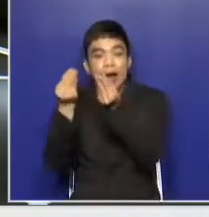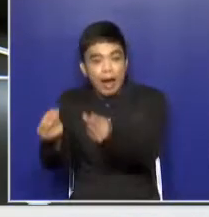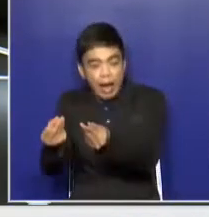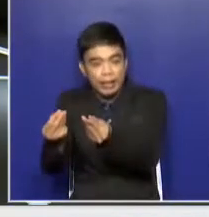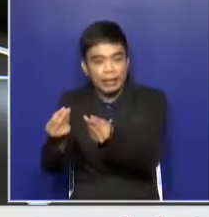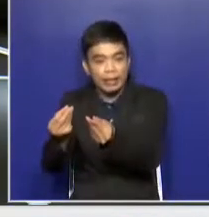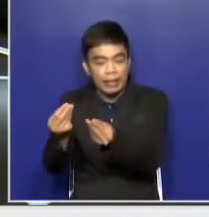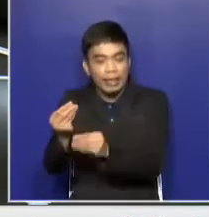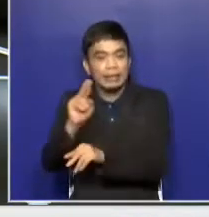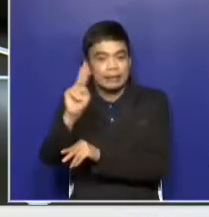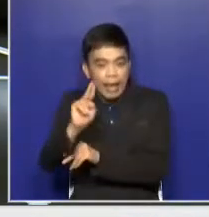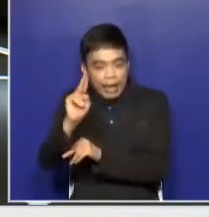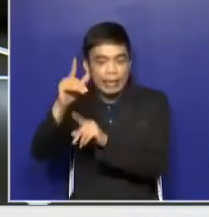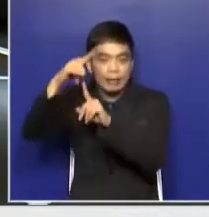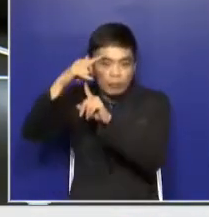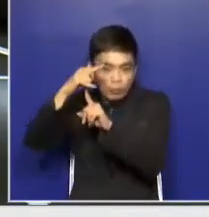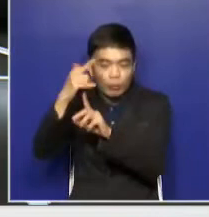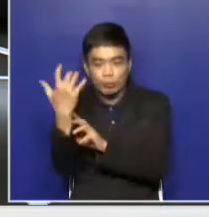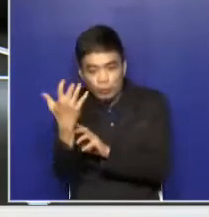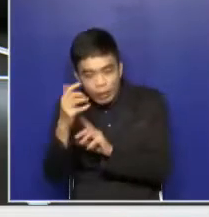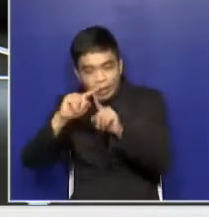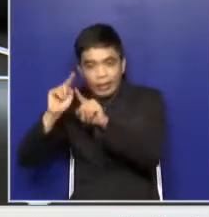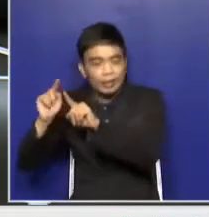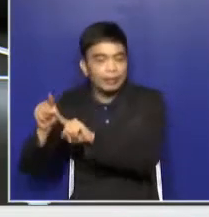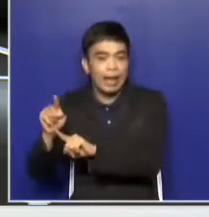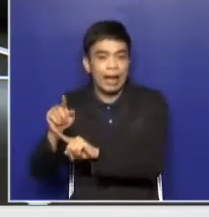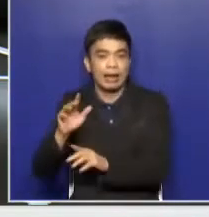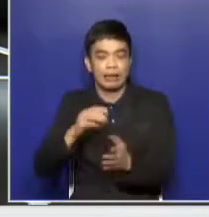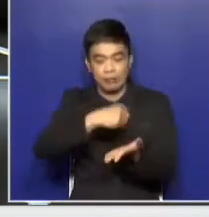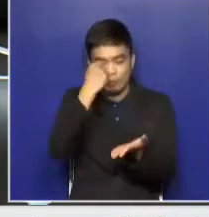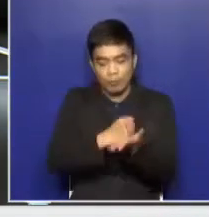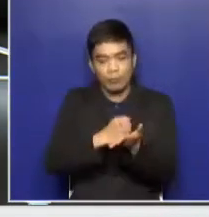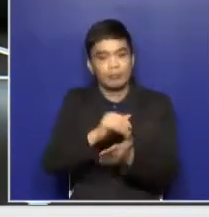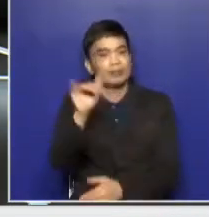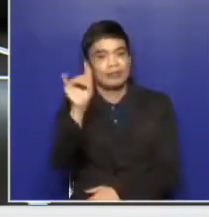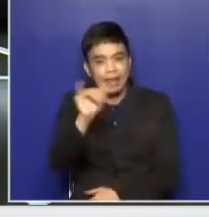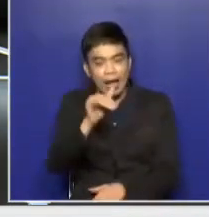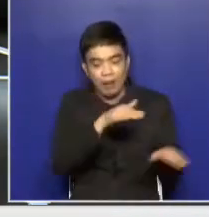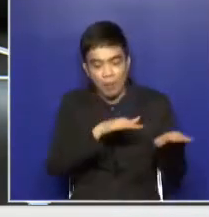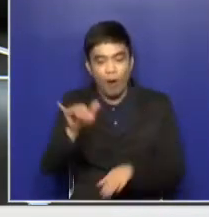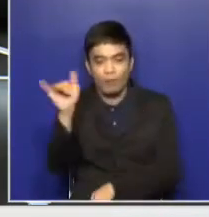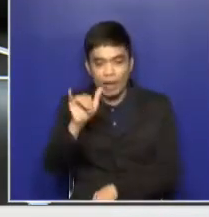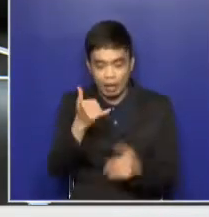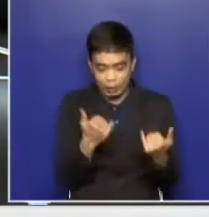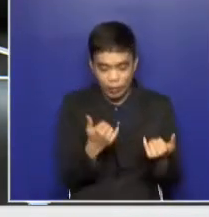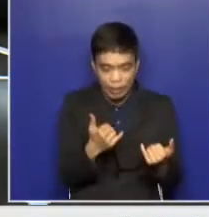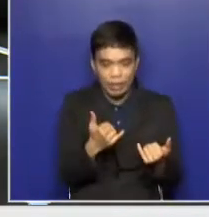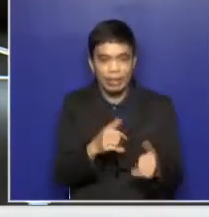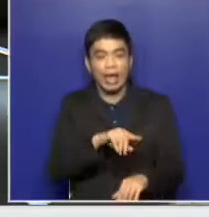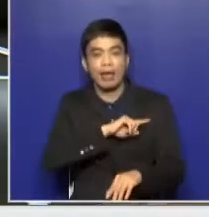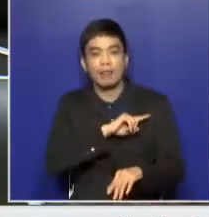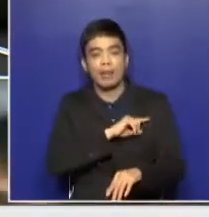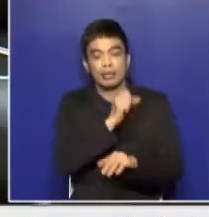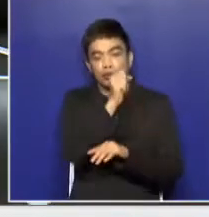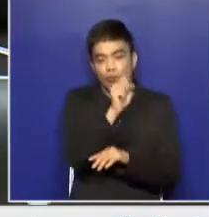างๆนั่นหมายคือว่าตอนนี้นะครับคณะกรรมการชุดนี้อยู่ในระยะเวลาในการรักษาการซึ่งกำลัง